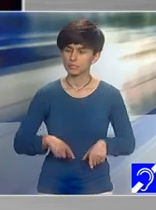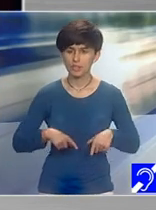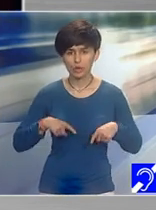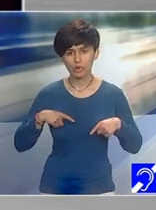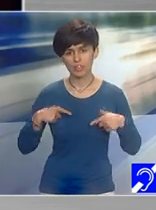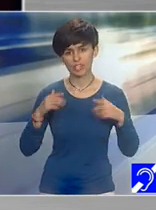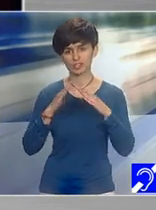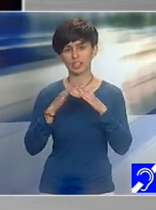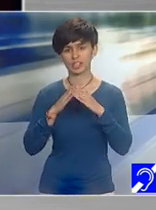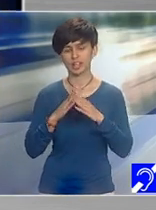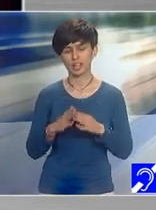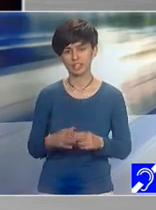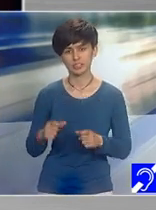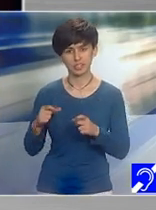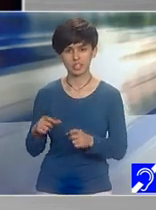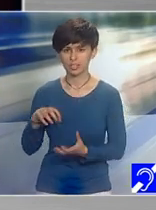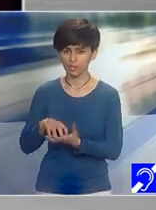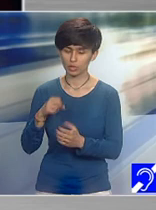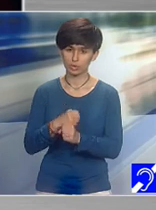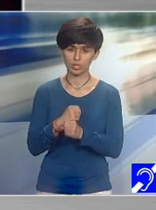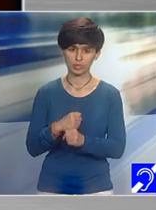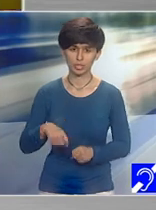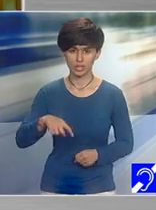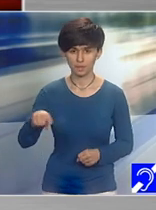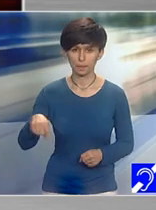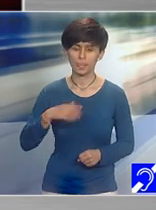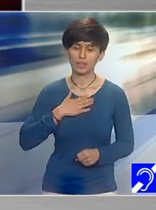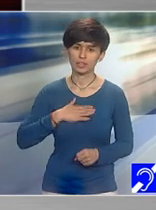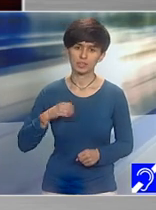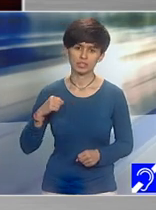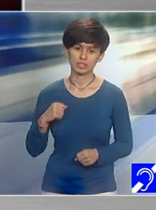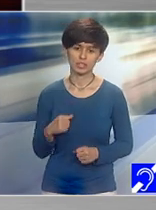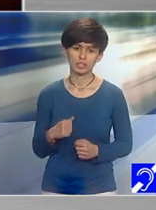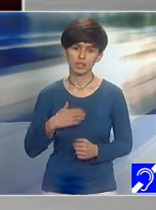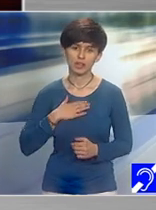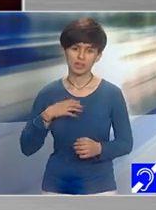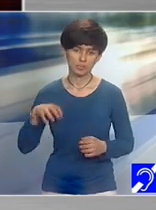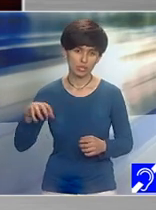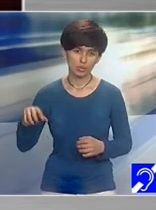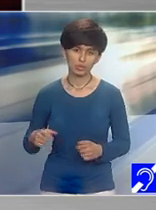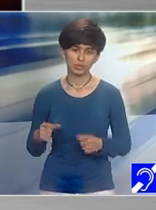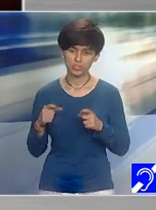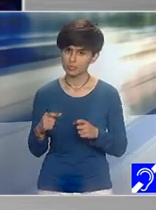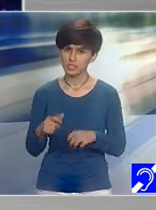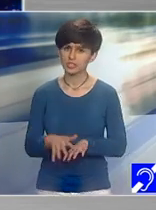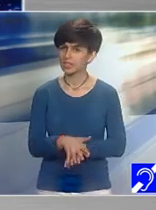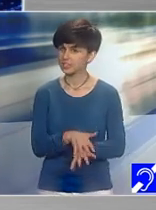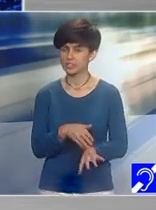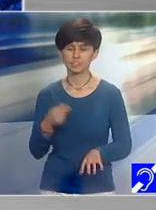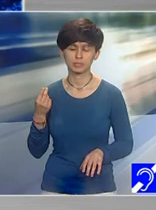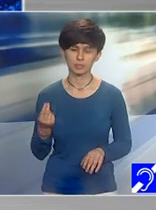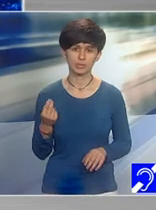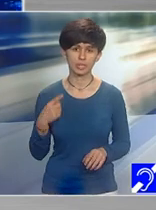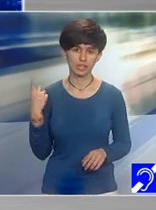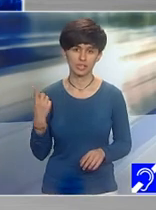de acasă, la birou, din nou acasă. Ne dorim să avem locuri și spații unde să ne simțim bine, locuri pentru a ne simți bine în orașul nostru,